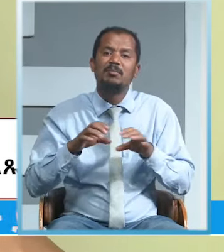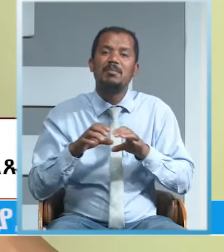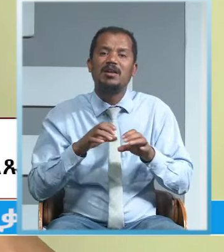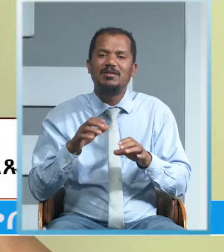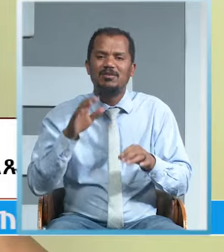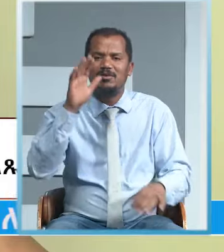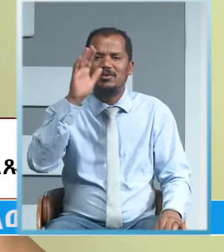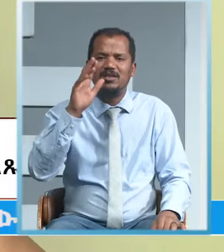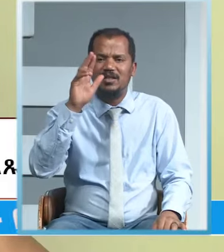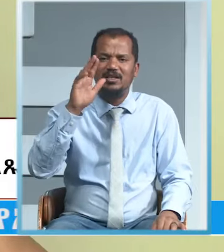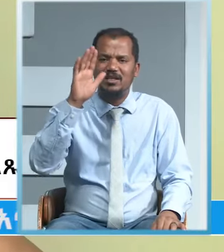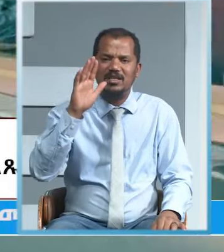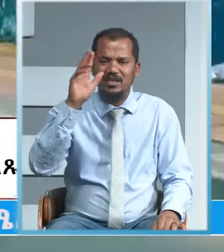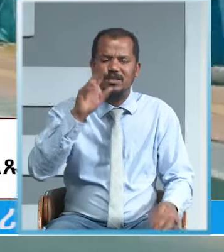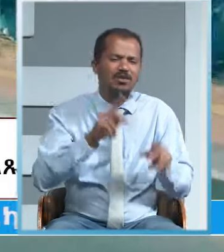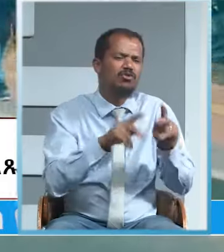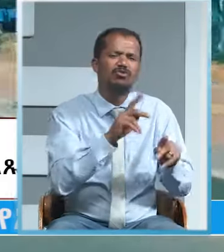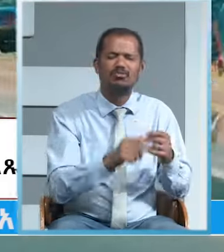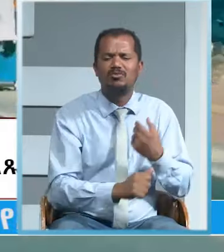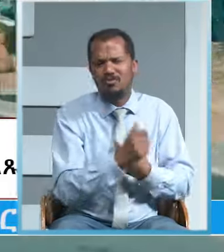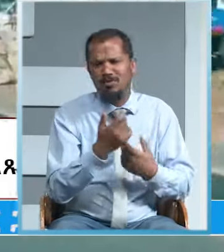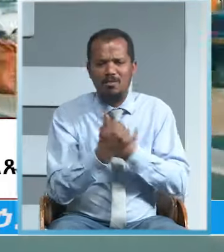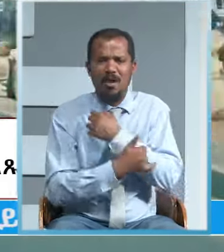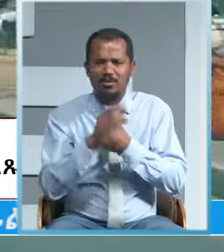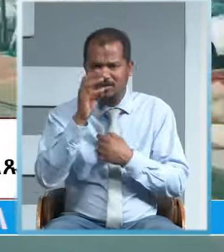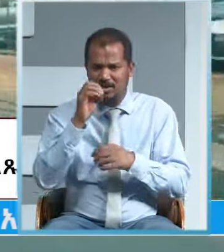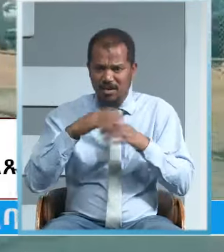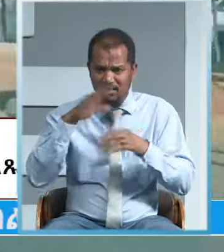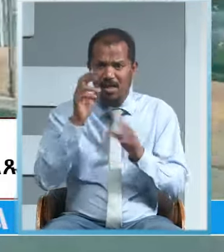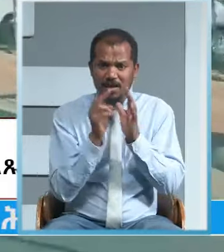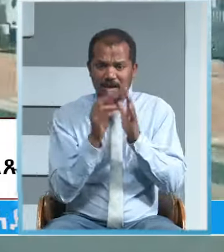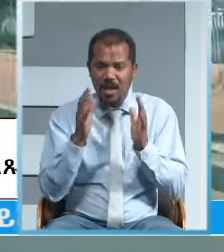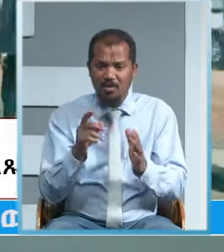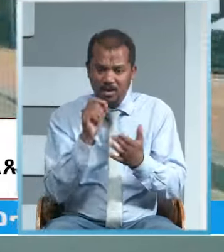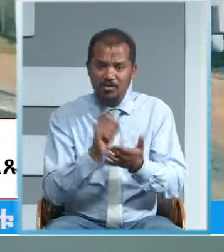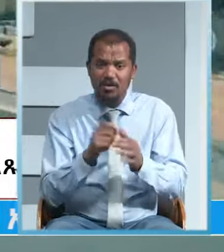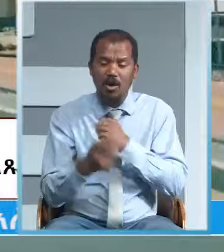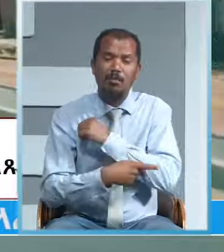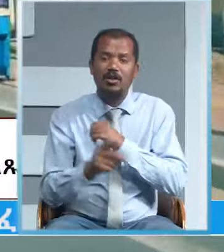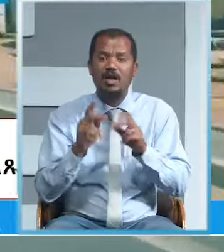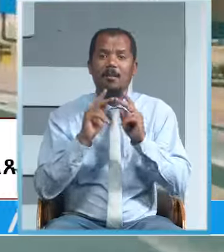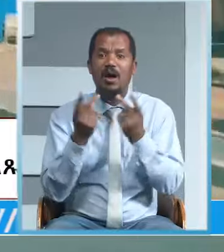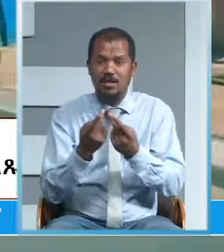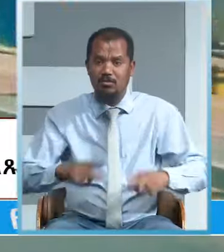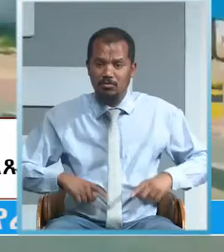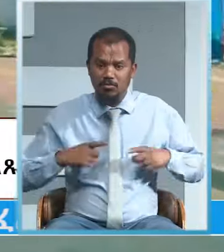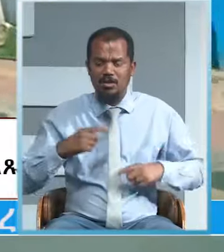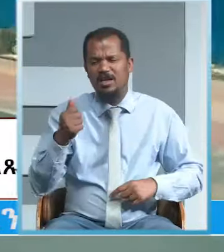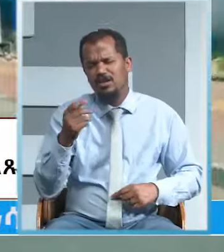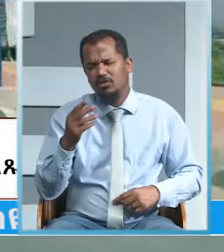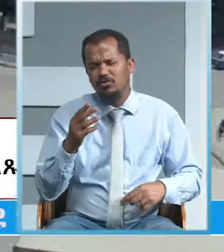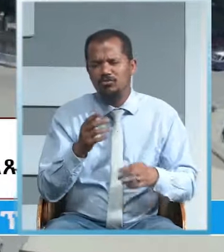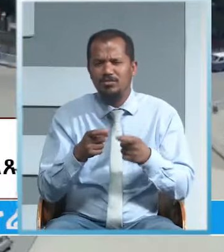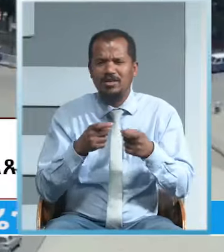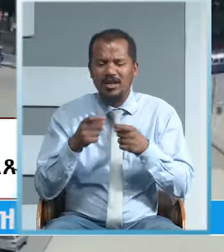ግርግር ህዝቡ ነው የሚጠቃው። በሀገሪቱ ከ60 በላይ በህጋዊ መንገድ የተመዘገቡ የፖለቲካ ፓርቲዎች ቢኖሩም ከጥቂቶች በስተቀር